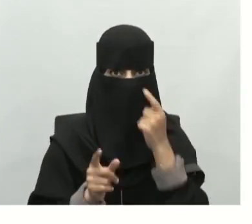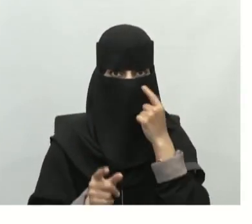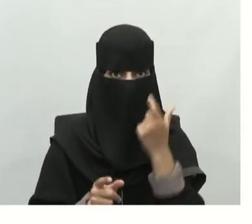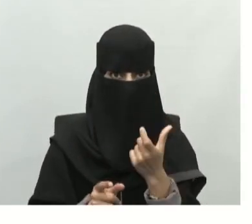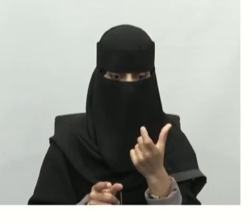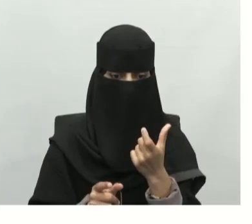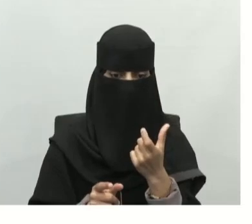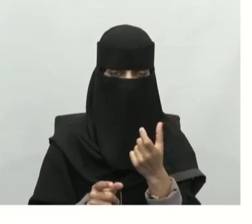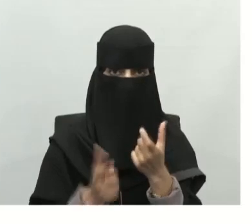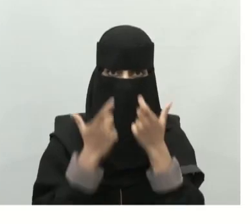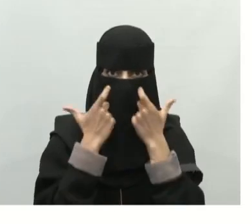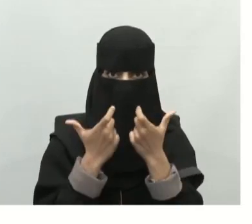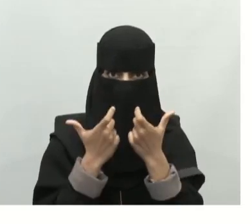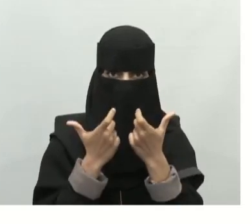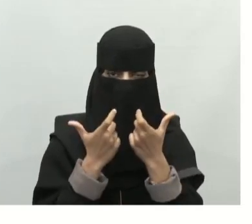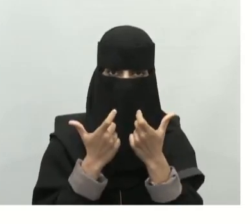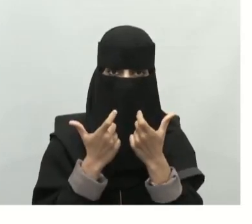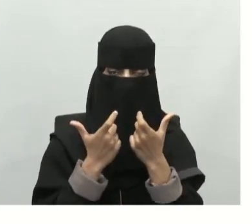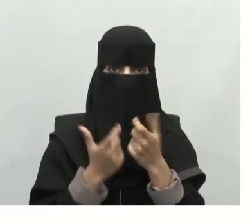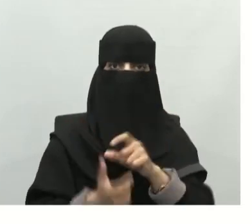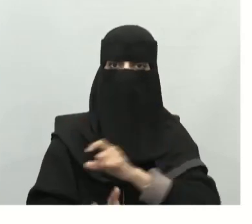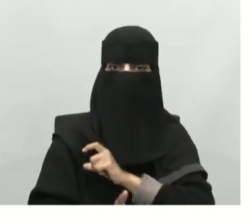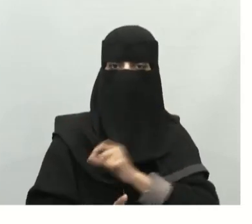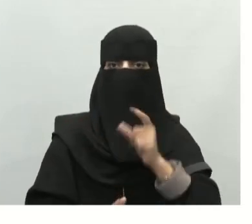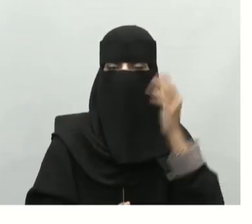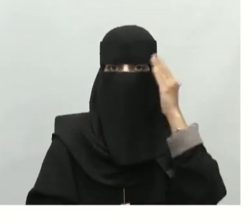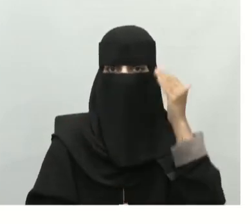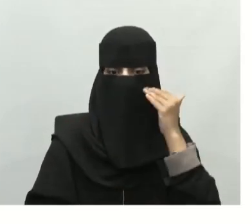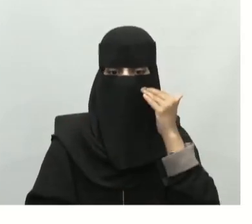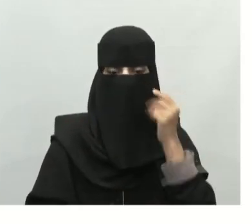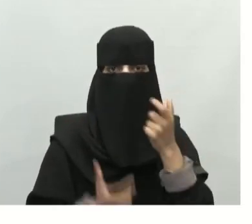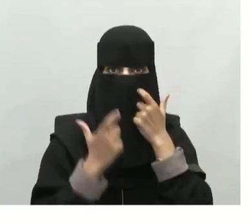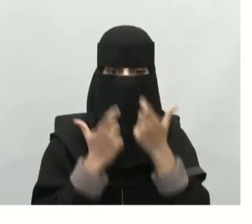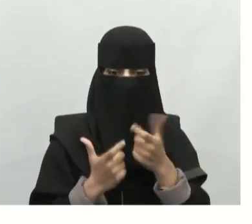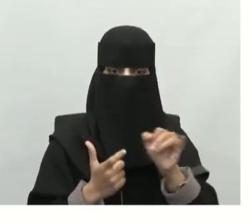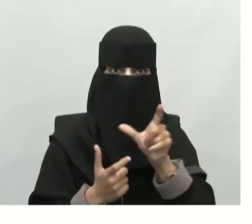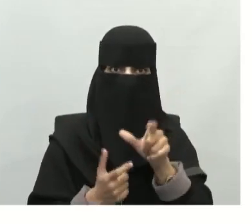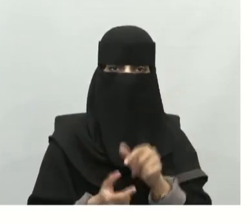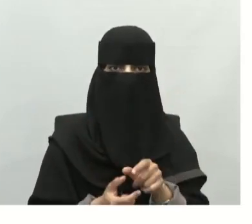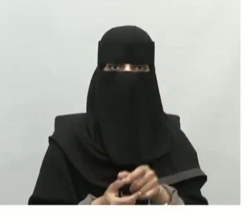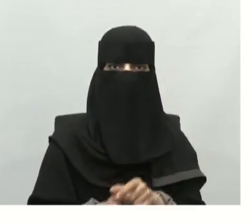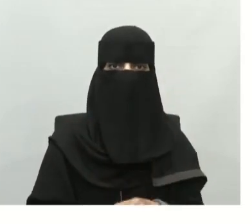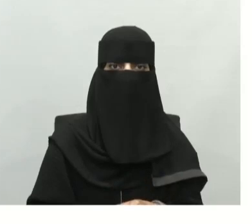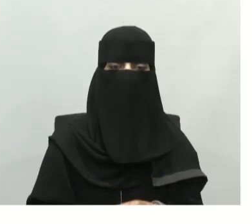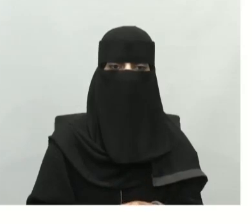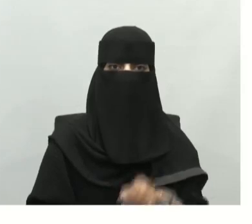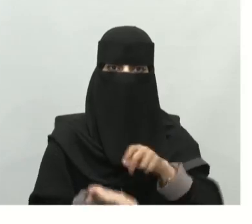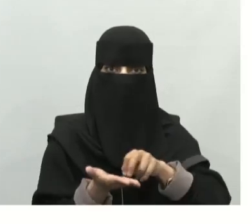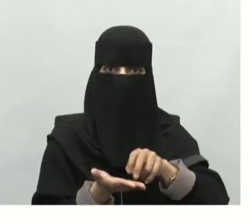لكن احذروا ابنائي الطلاب بناتي الطالبات من